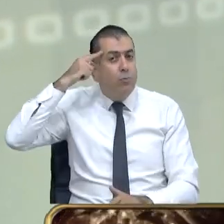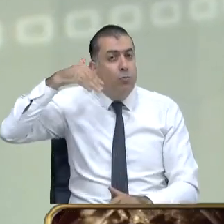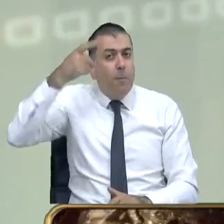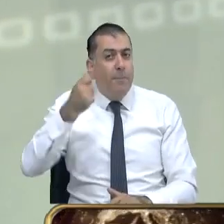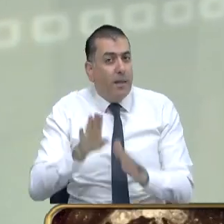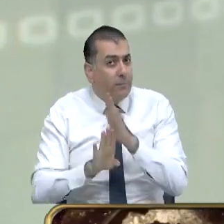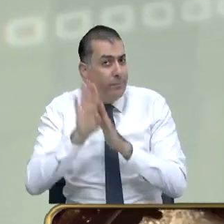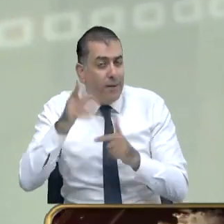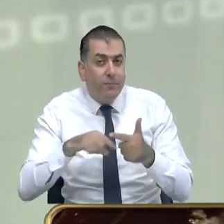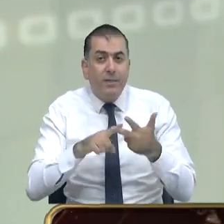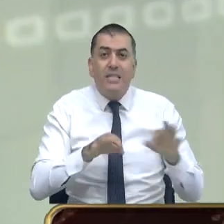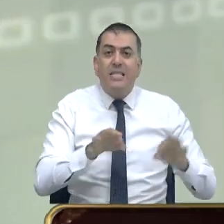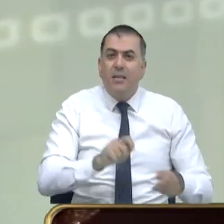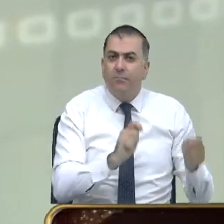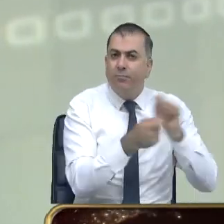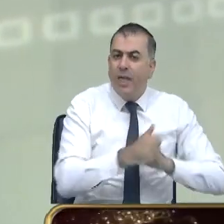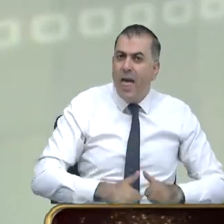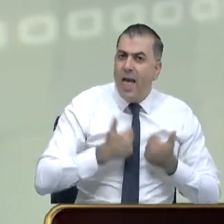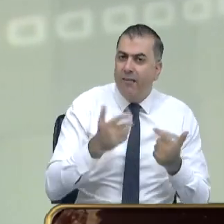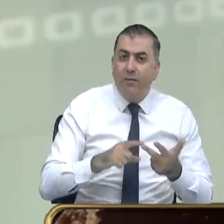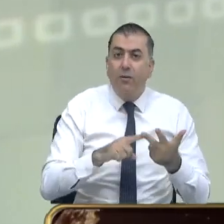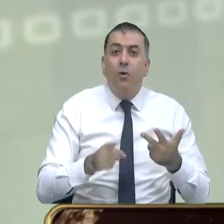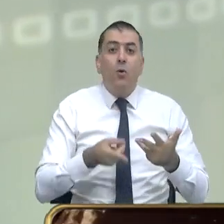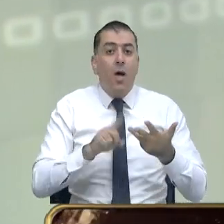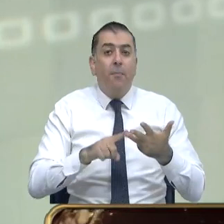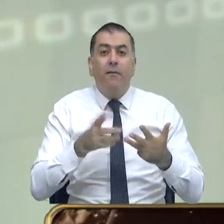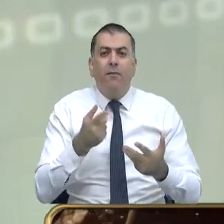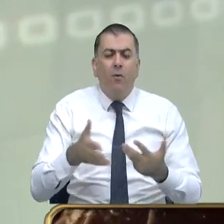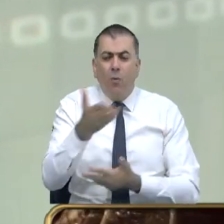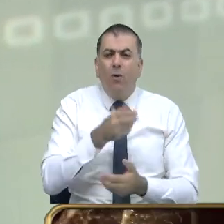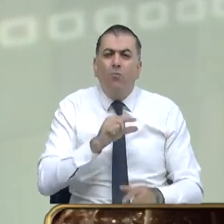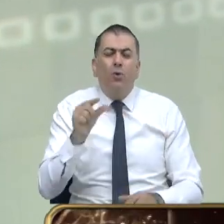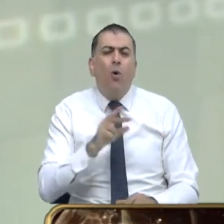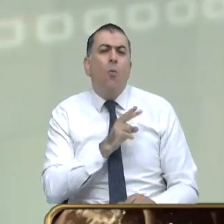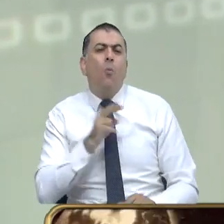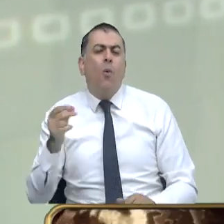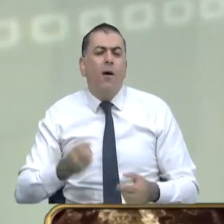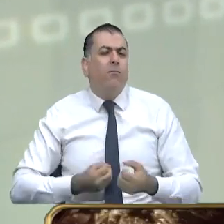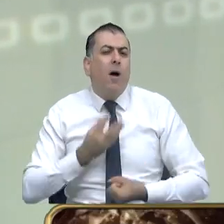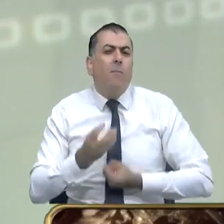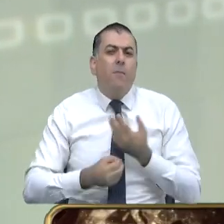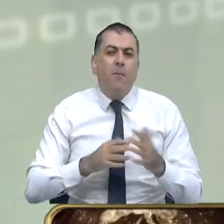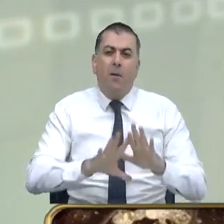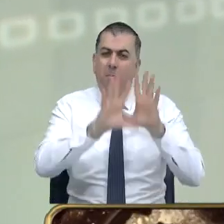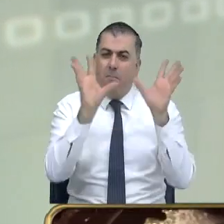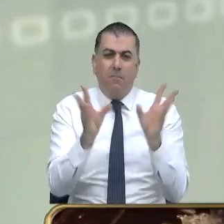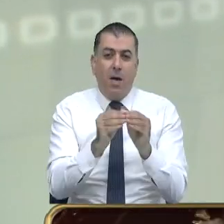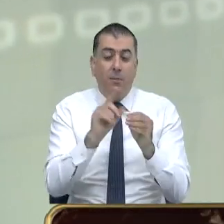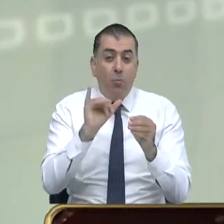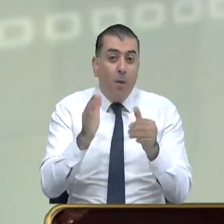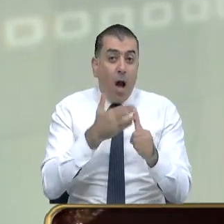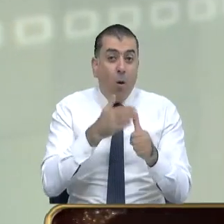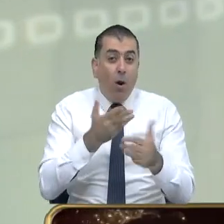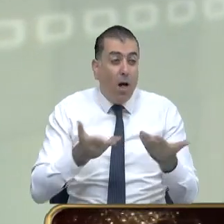والسياسي علاوه على التحديث عن ابرز القضايا بل الحديث عن ابرز القضايا التي تهم الراي العامه بالمملكه